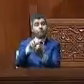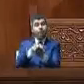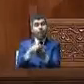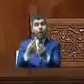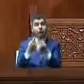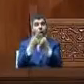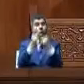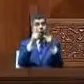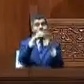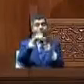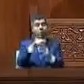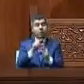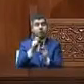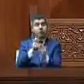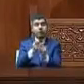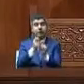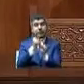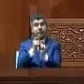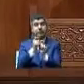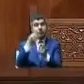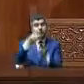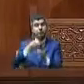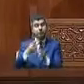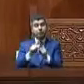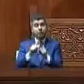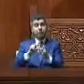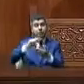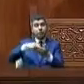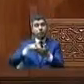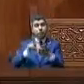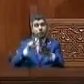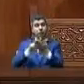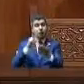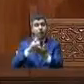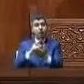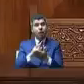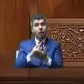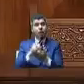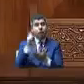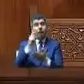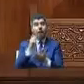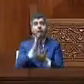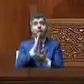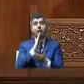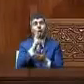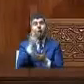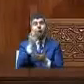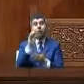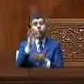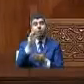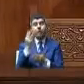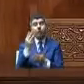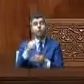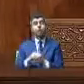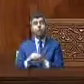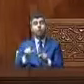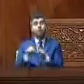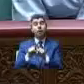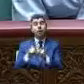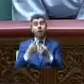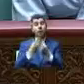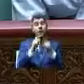ومنتجات الصيد البحري، حيث دخلت حيز التنفيذ في أكتوبر 2012. كما وقع الطرفان اتفاقية للحماية